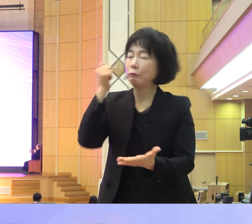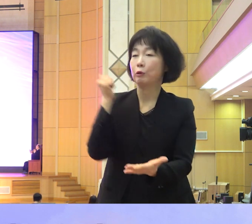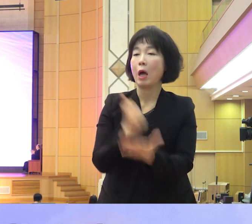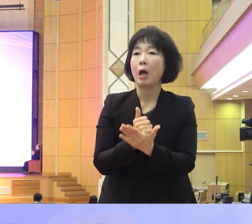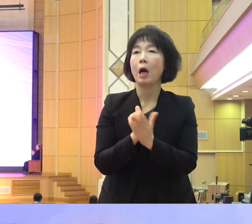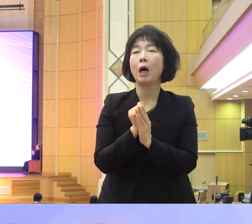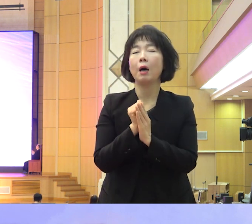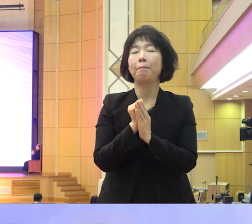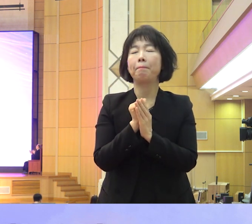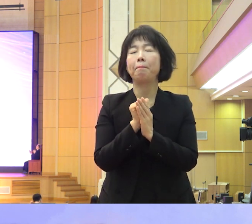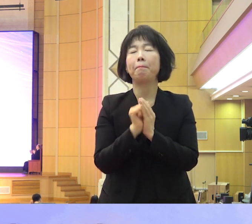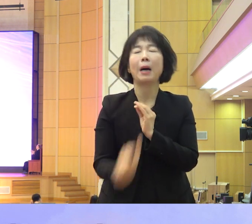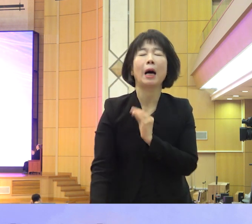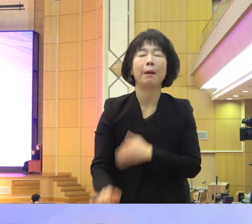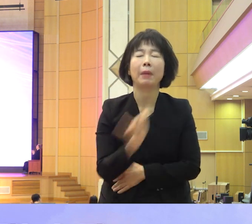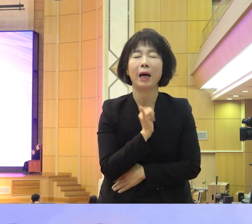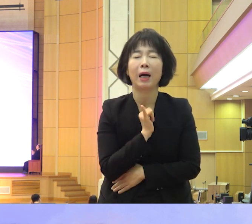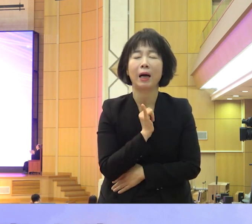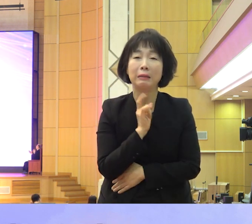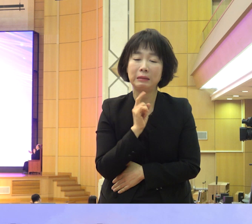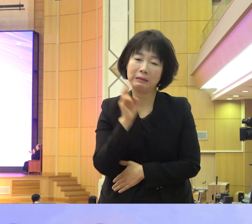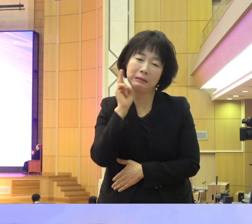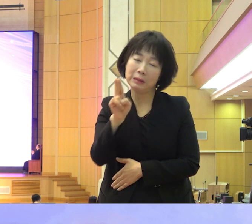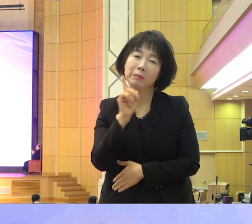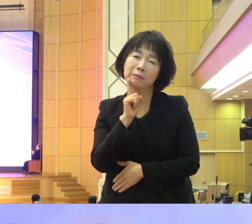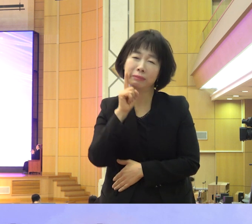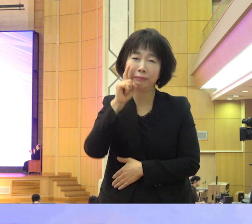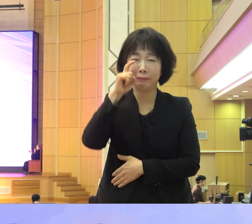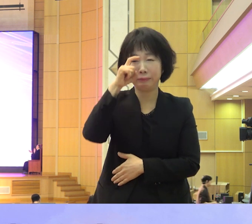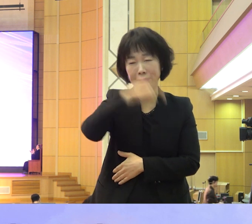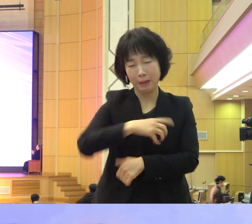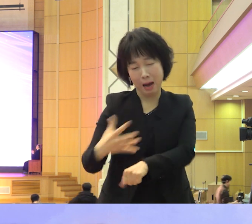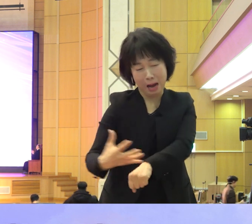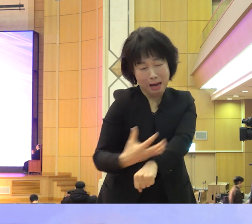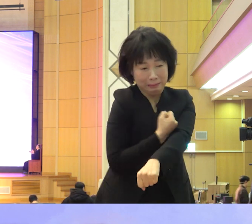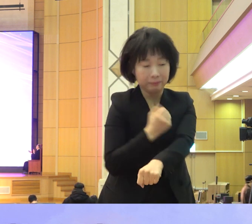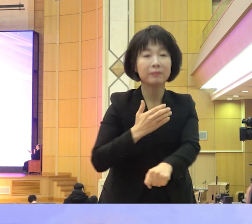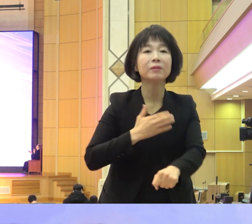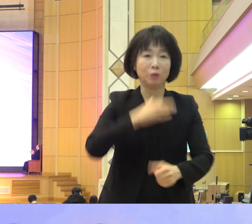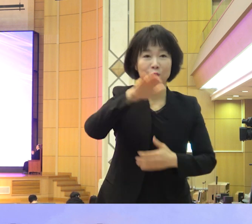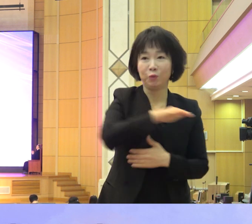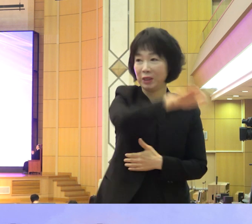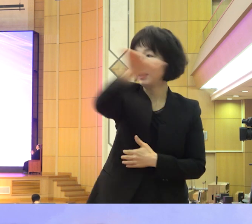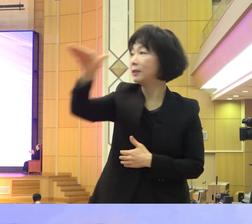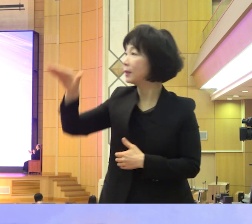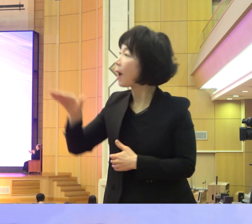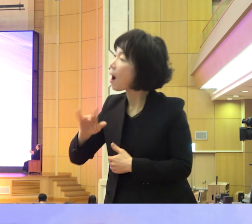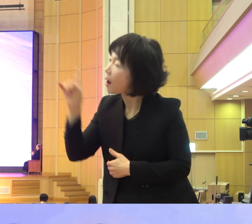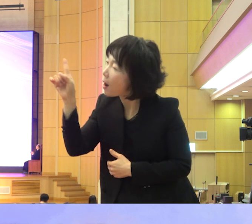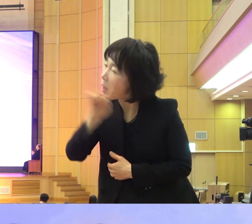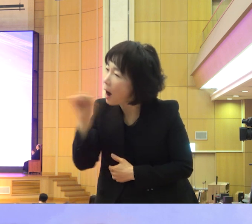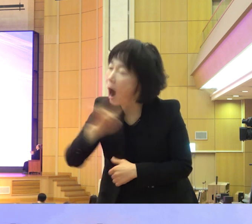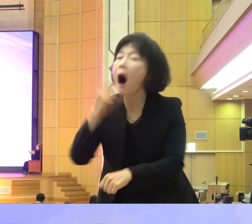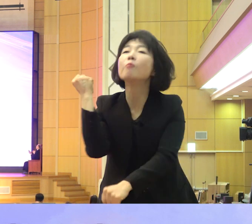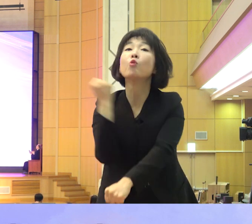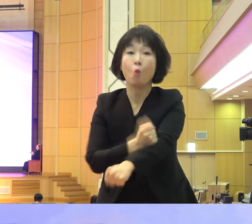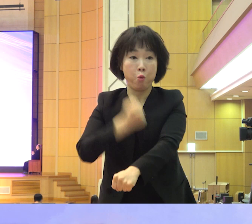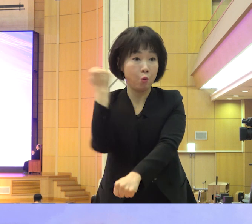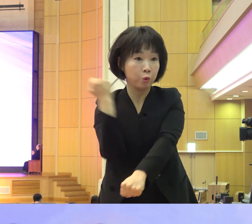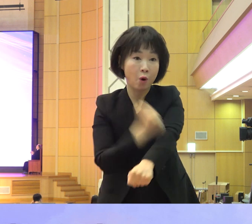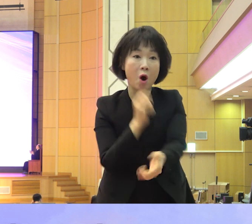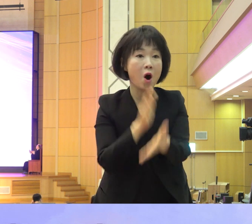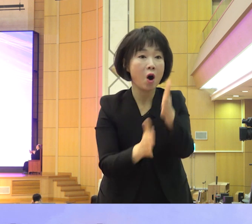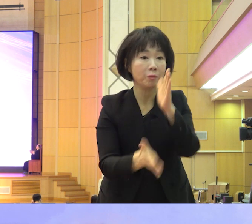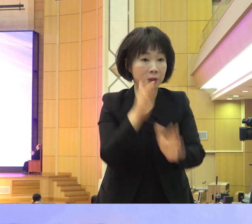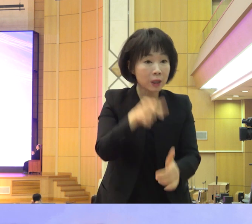모든 죄 가운데 빠져 더럽기가 한량 없던 우리들